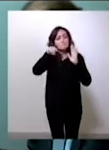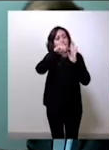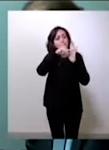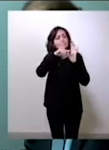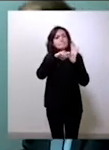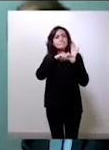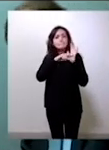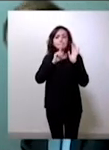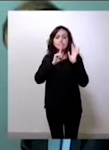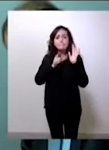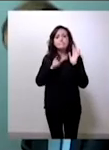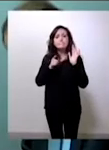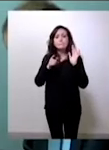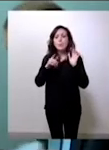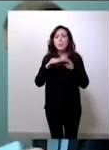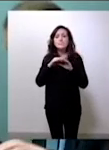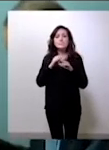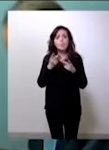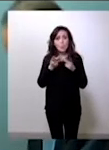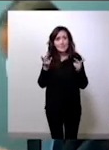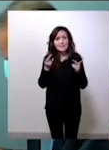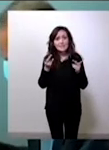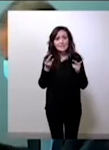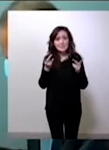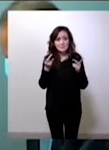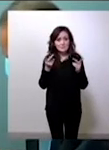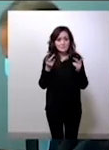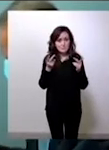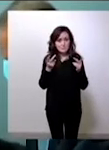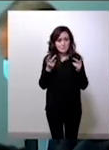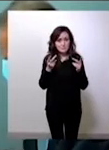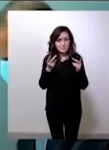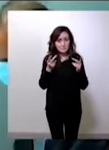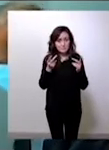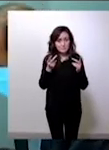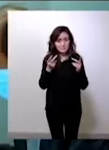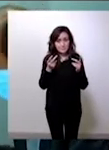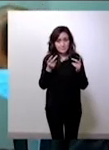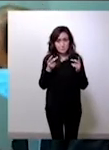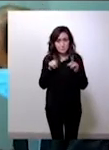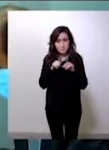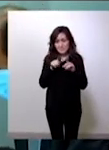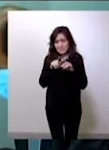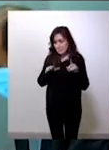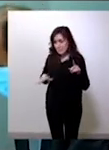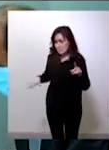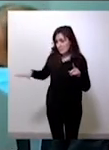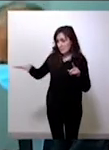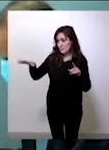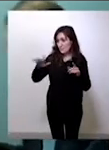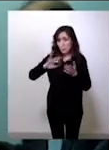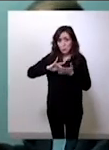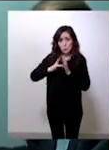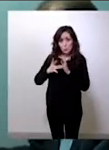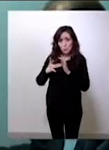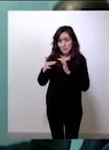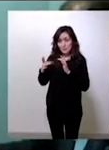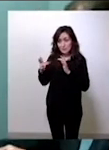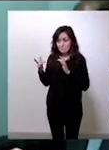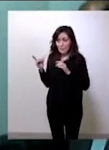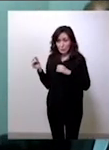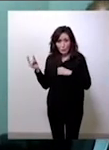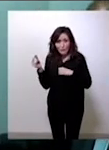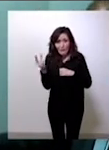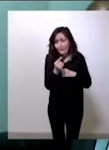politiques publiques soient aussi répliqués plus largement sur l'ensemble des acteurs qui